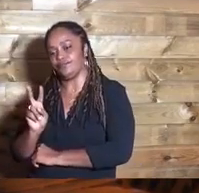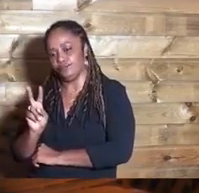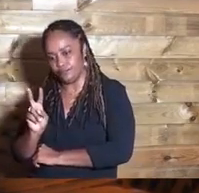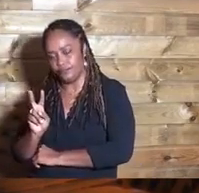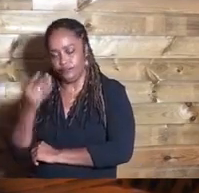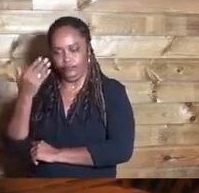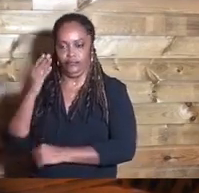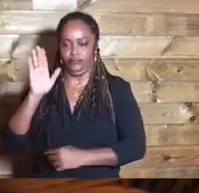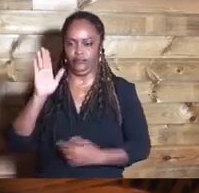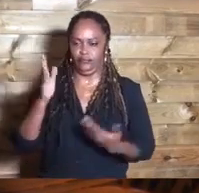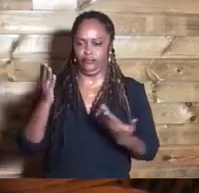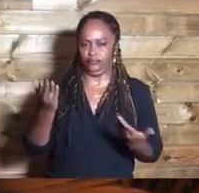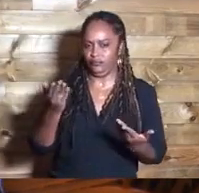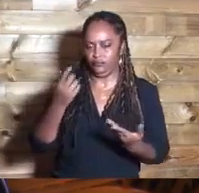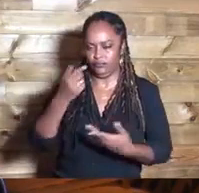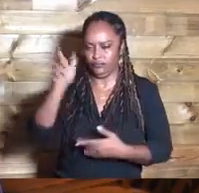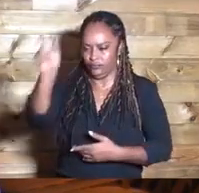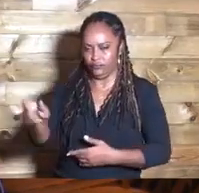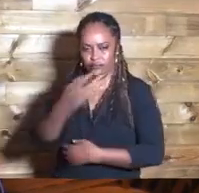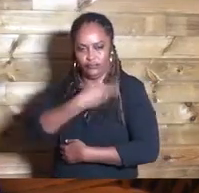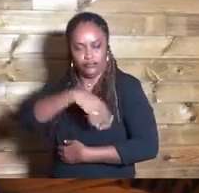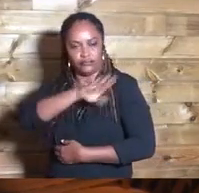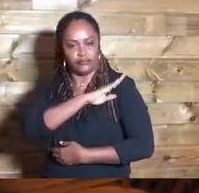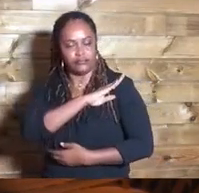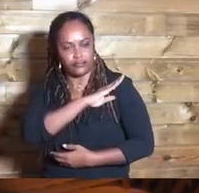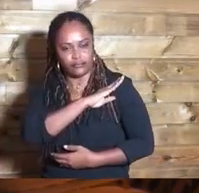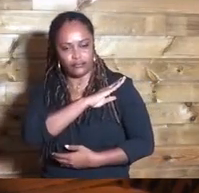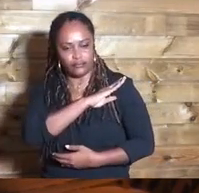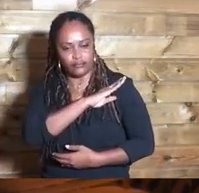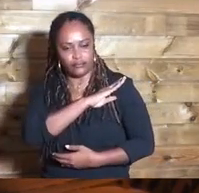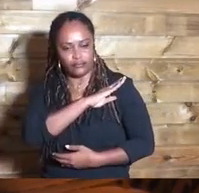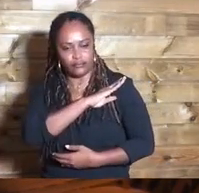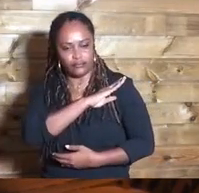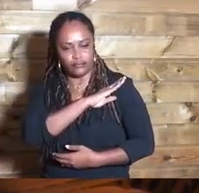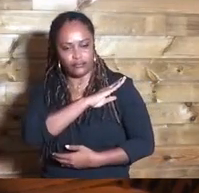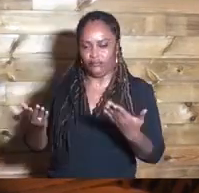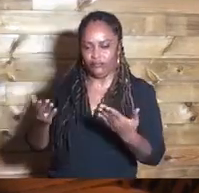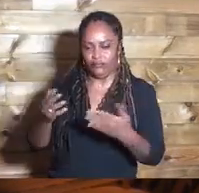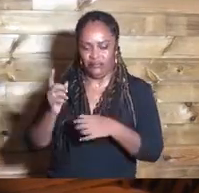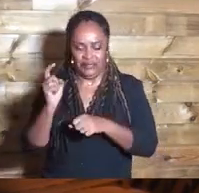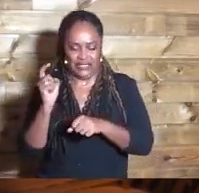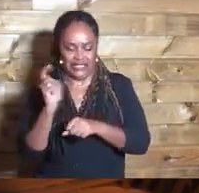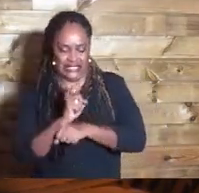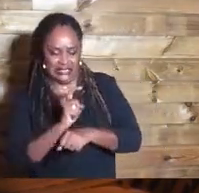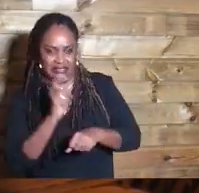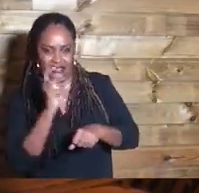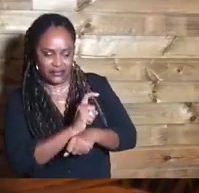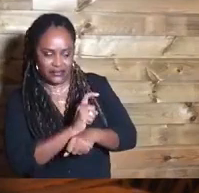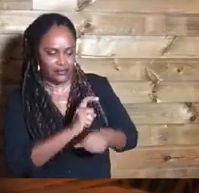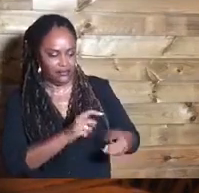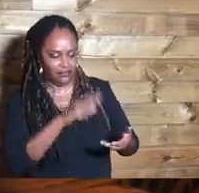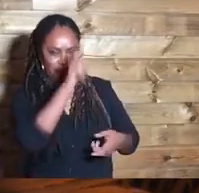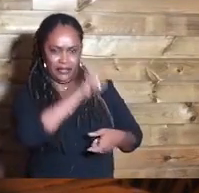mais c'est Mouna qui a pris responsabilité à perdre le peuple, à mépriser les gens qui